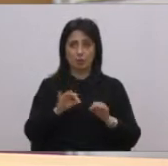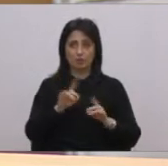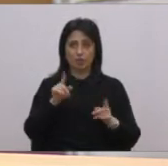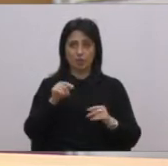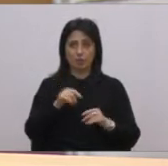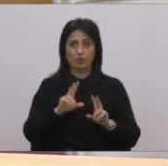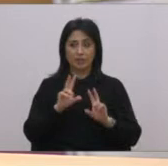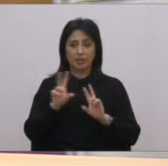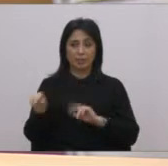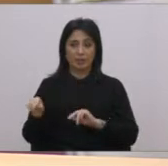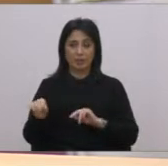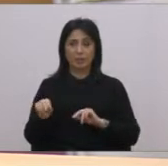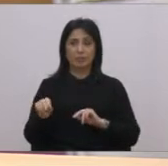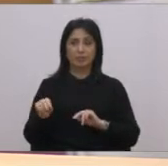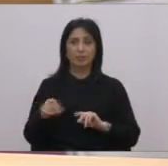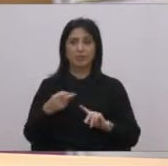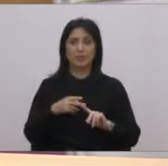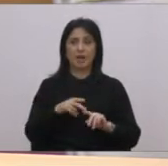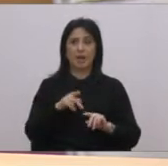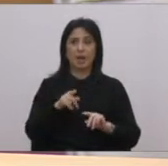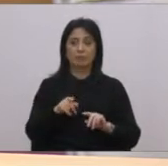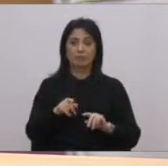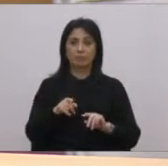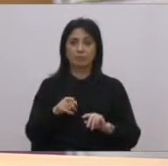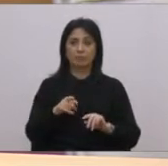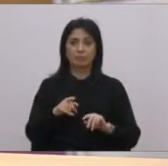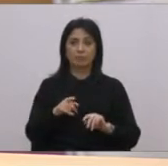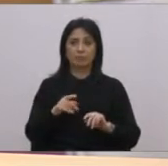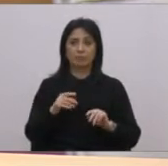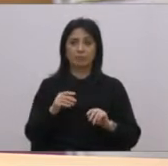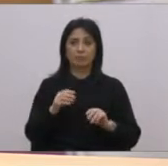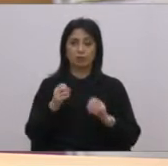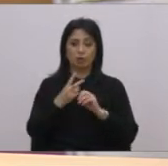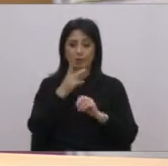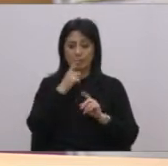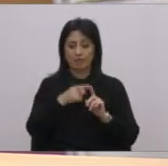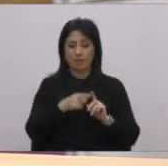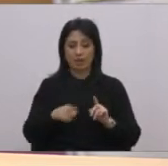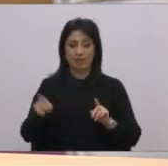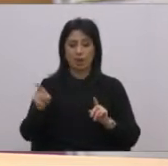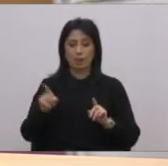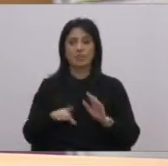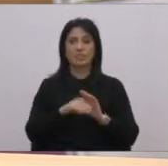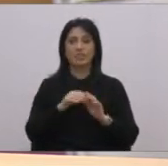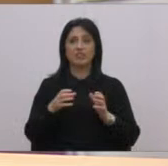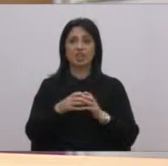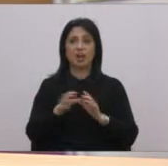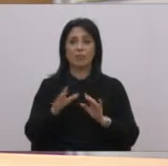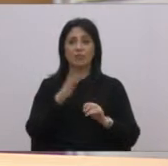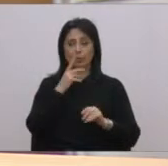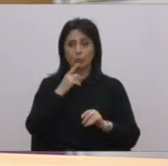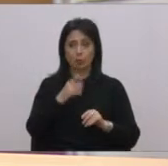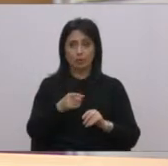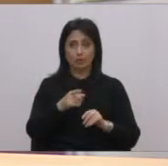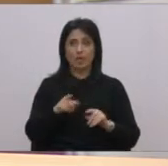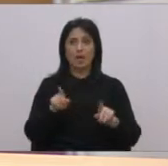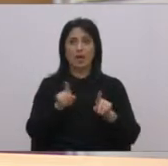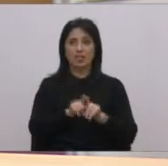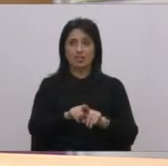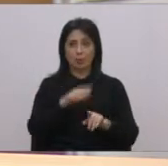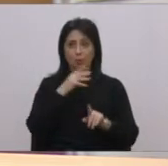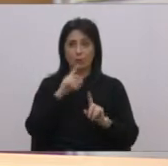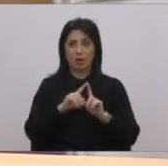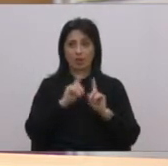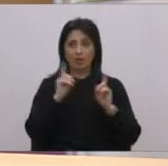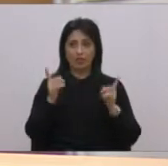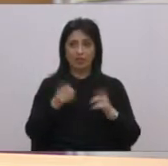შესაბამისი დაპირებები. ამ 12 წლის განმავლობაშიც საარჩევნო კამპანიების დროს ასევე